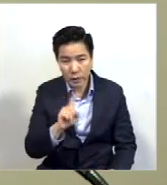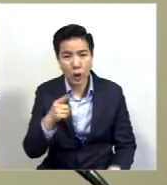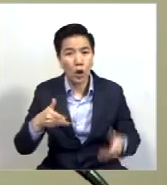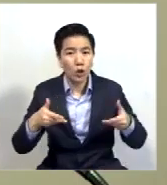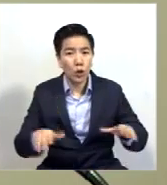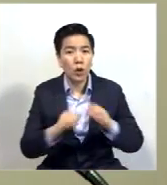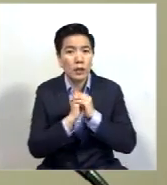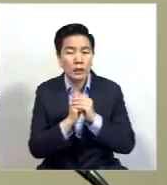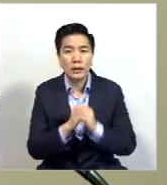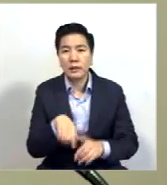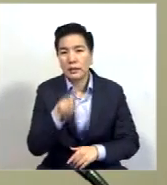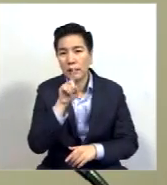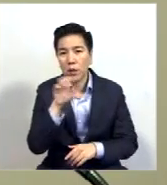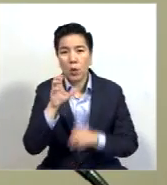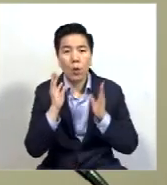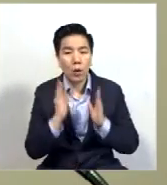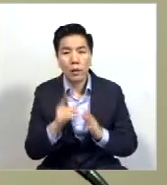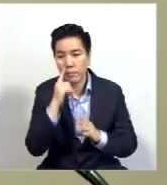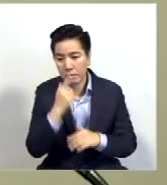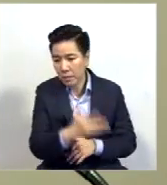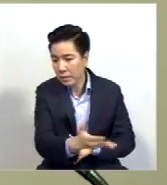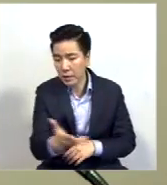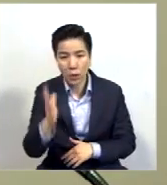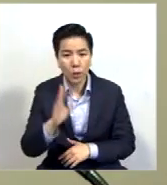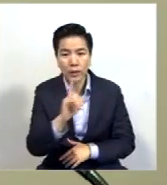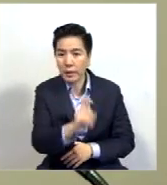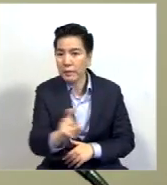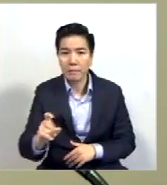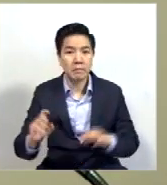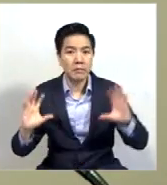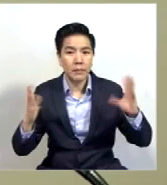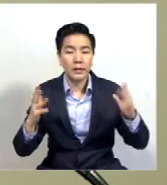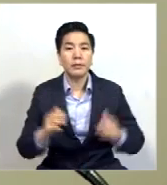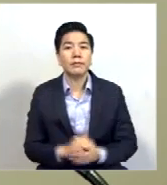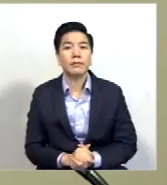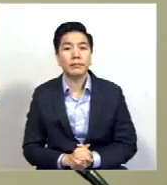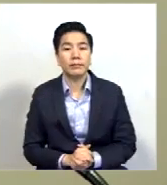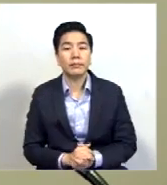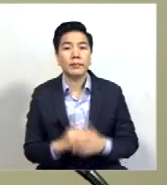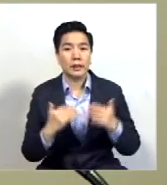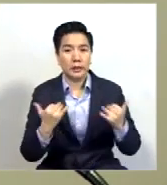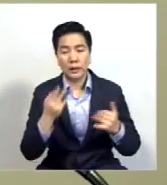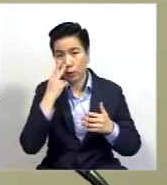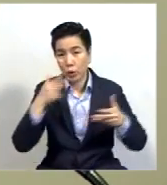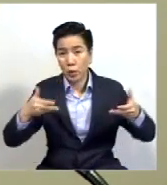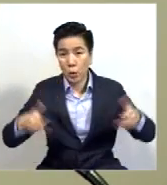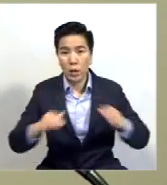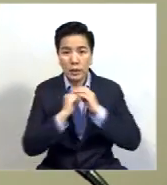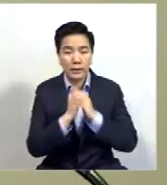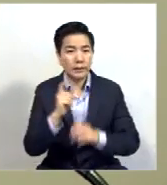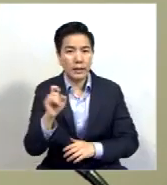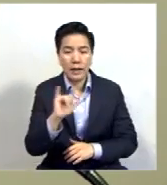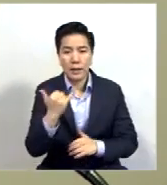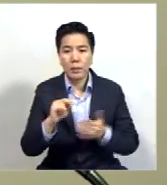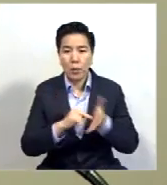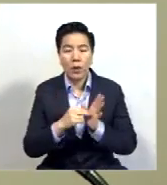อกจีนเกือบ100รายไม่มีผู้เสียชีวิตเลยแม้แต่คนเดียวขณะนี้นะฮะพบนอกจีนเนี่ยก็แสดงว่าอั